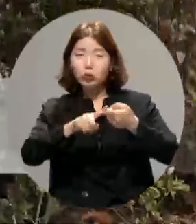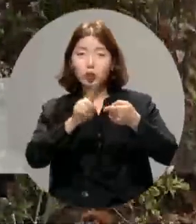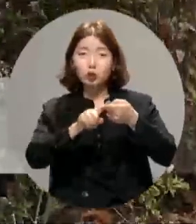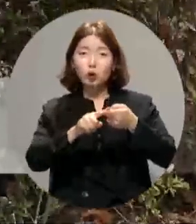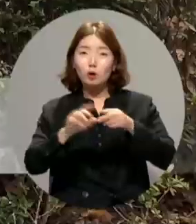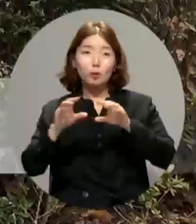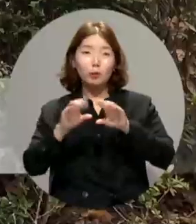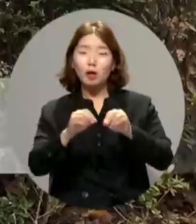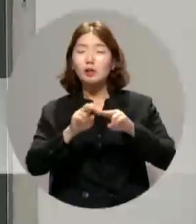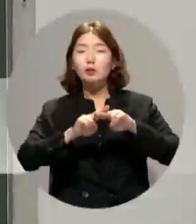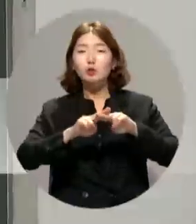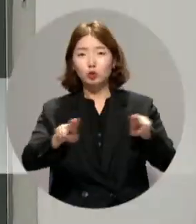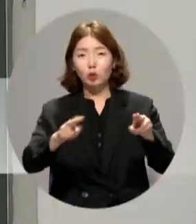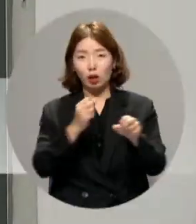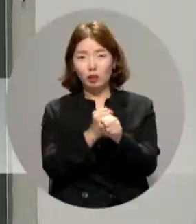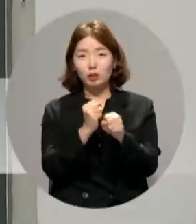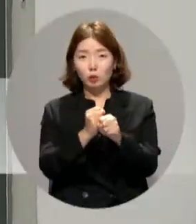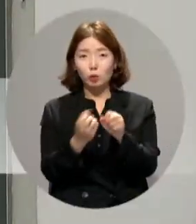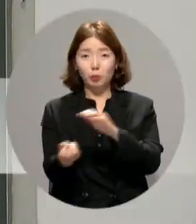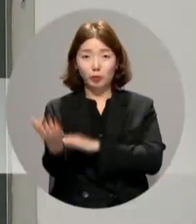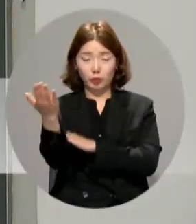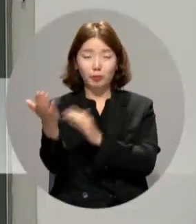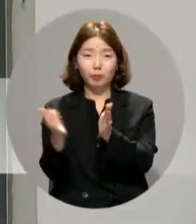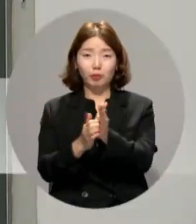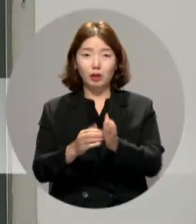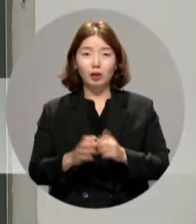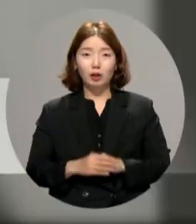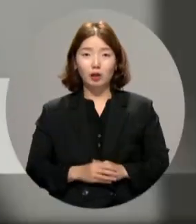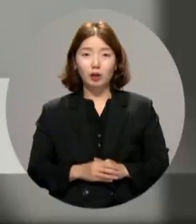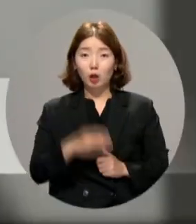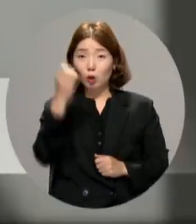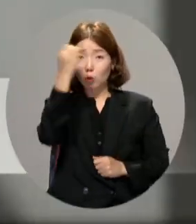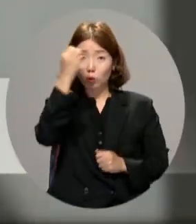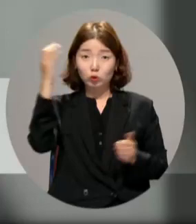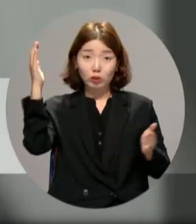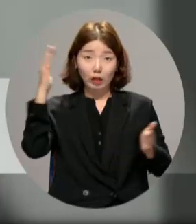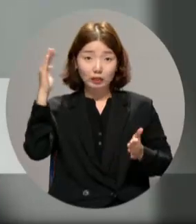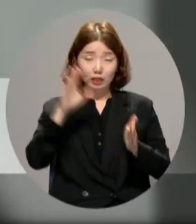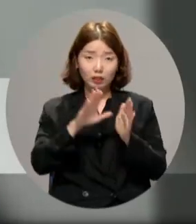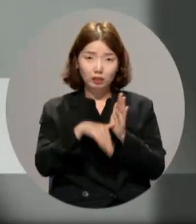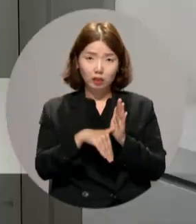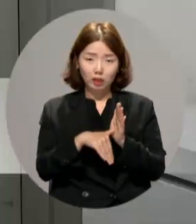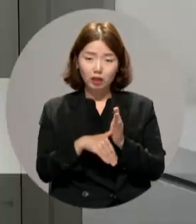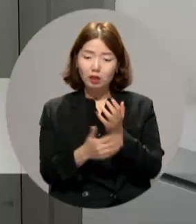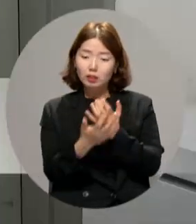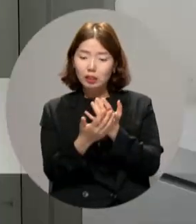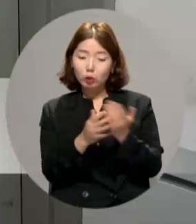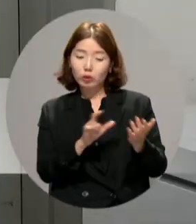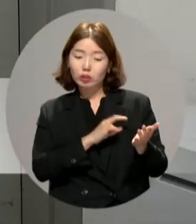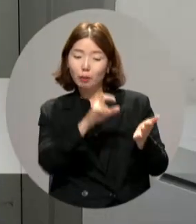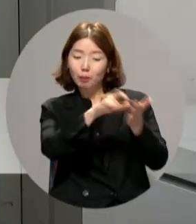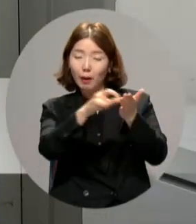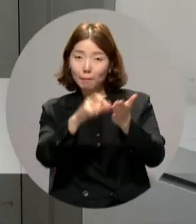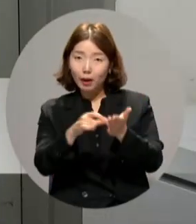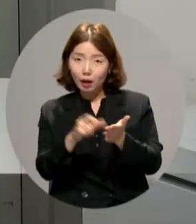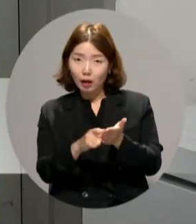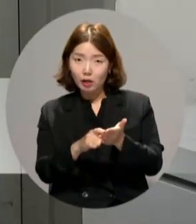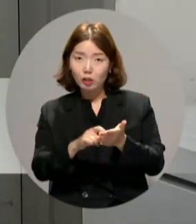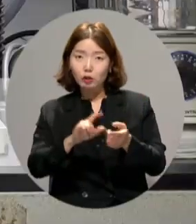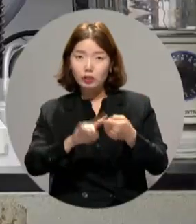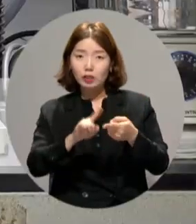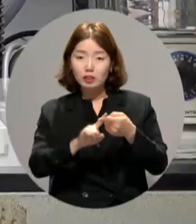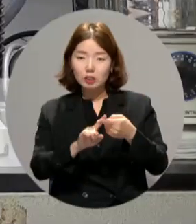취소한다는 원고 승소 판결을 내렸습니다 전복되는 고등학생이었던 이들이 공저자로 이름을 올린 이교수의